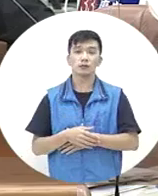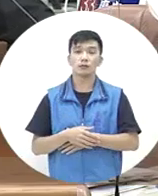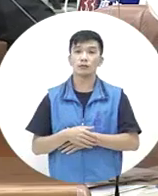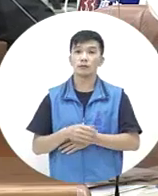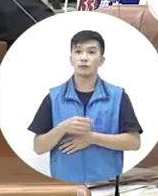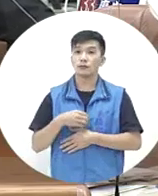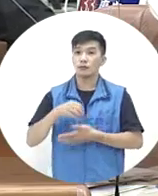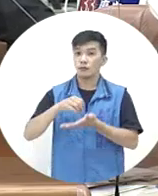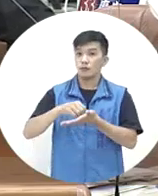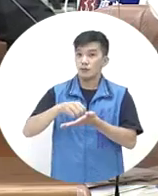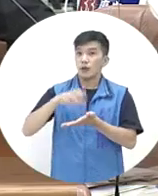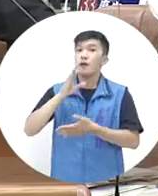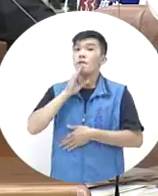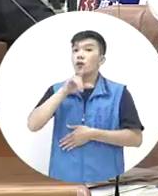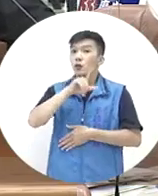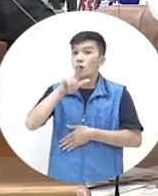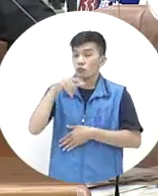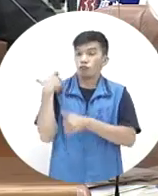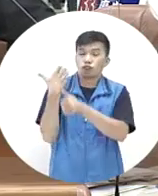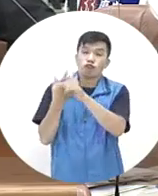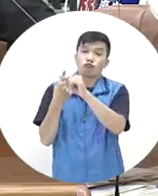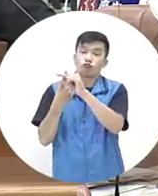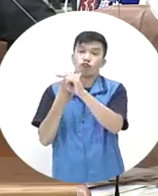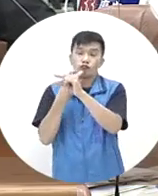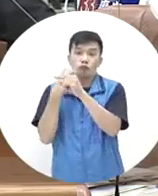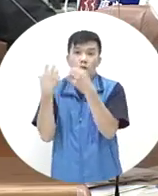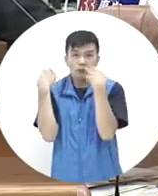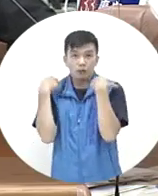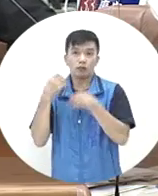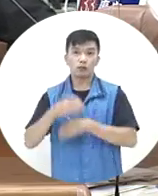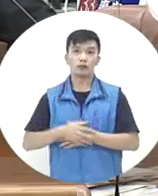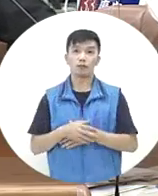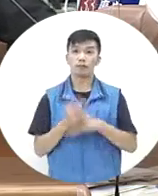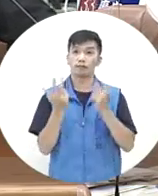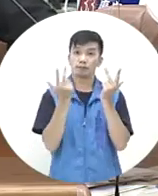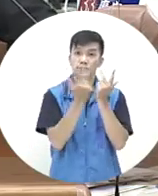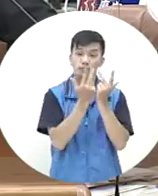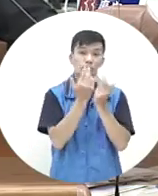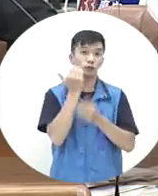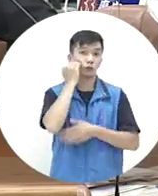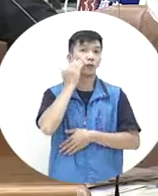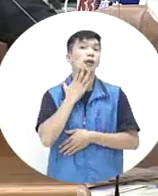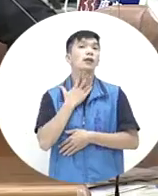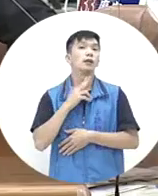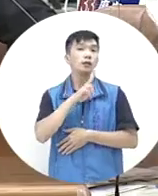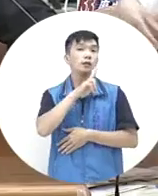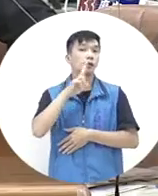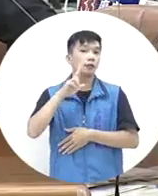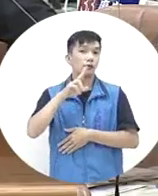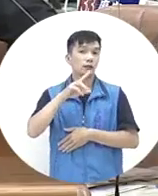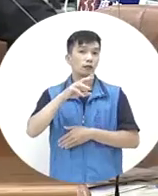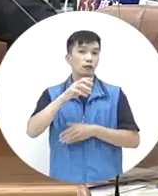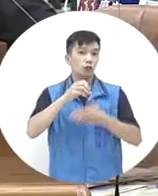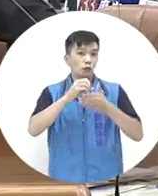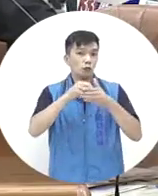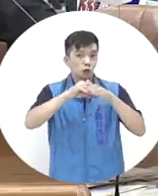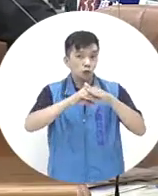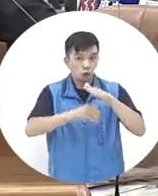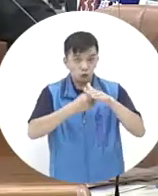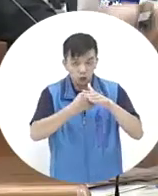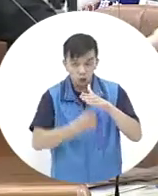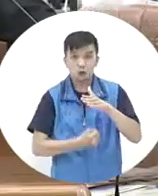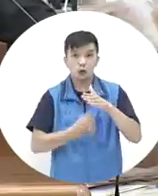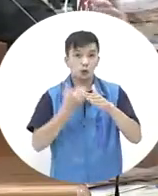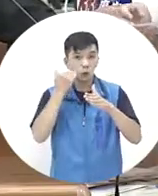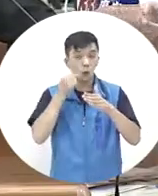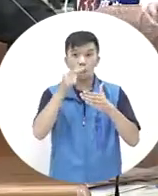要去解决的问题。我们干式储存槽修改以后，请他按照规定送过来。 未来核四如果重启，